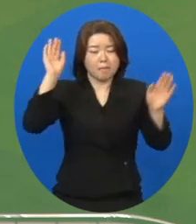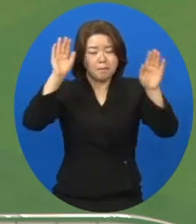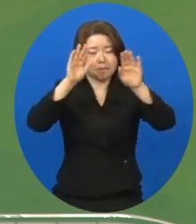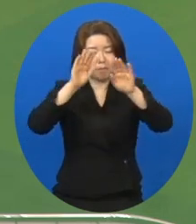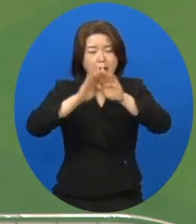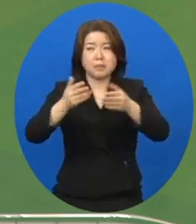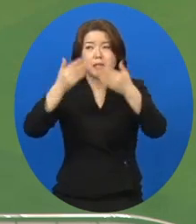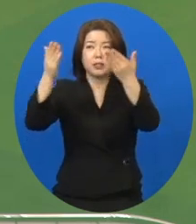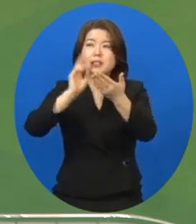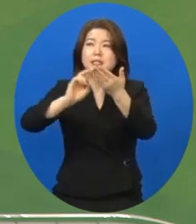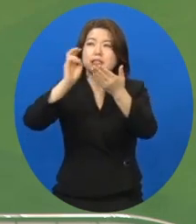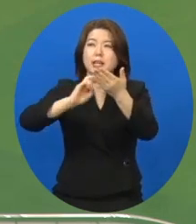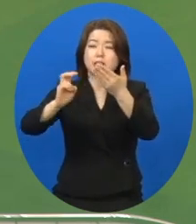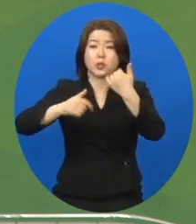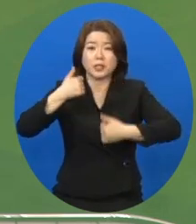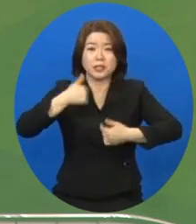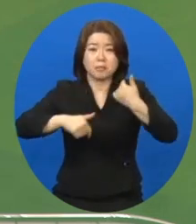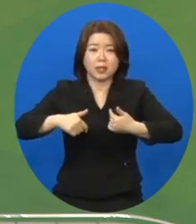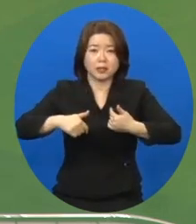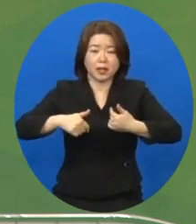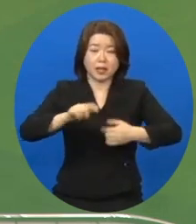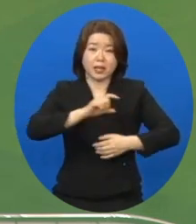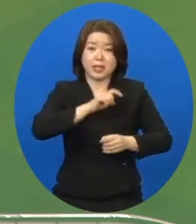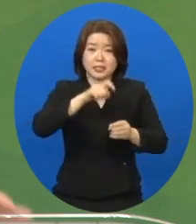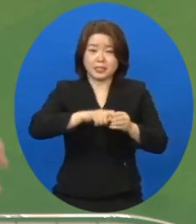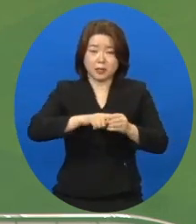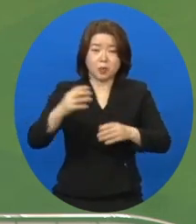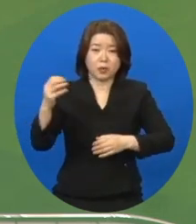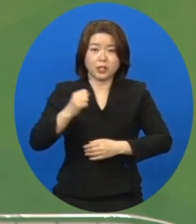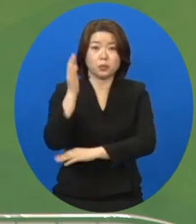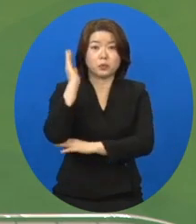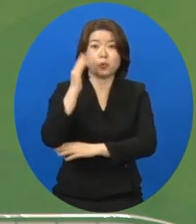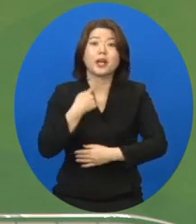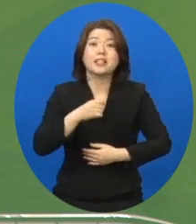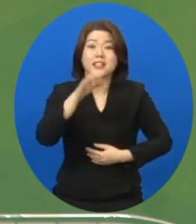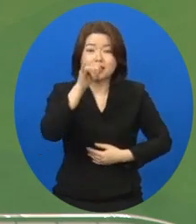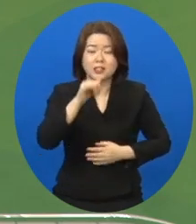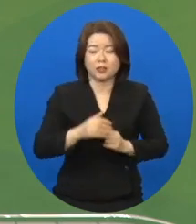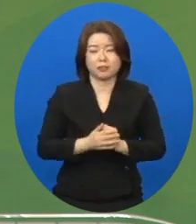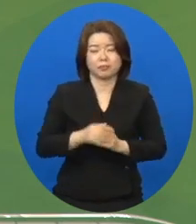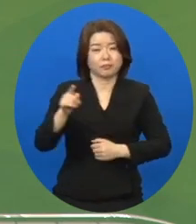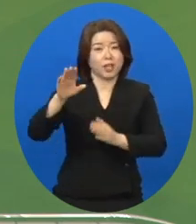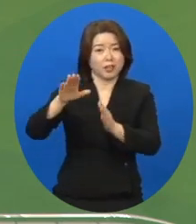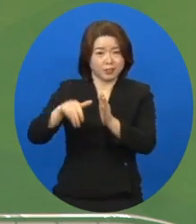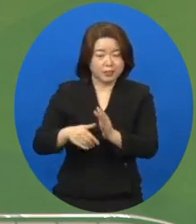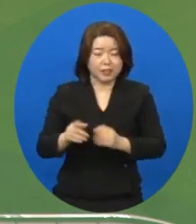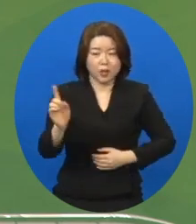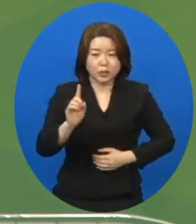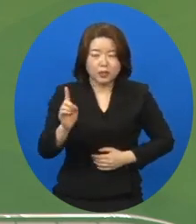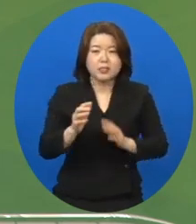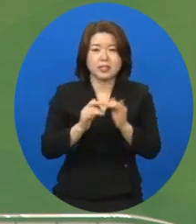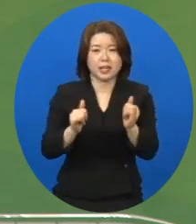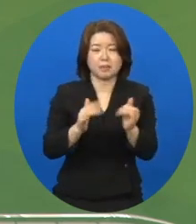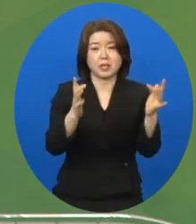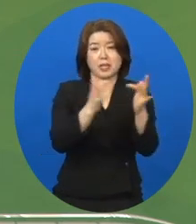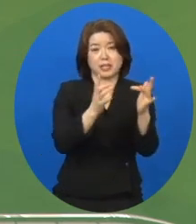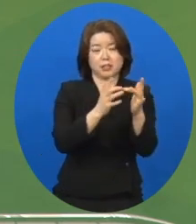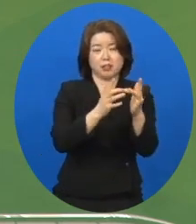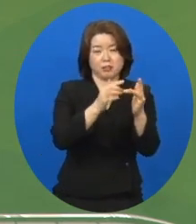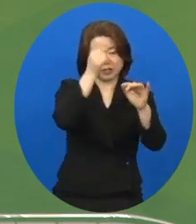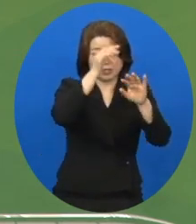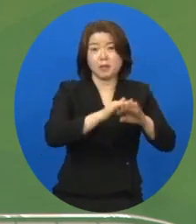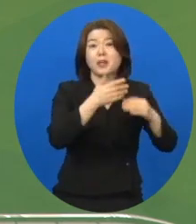기뻐하신다, 그 말씀을 전했어요. 그 후에 어느 분이 인터넷으로 예배를 드리신